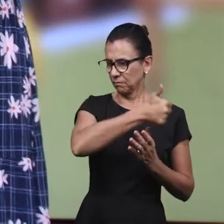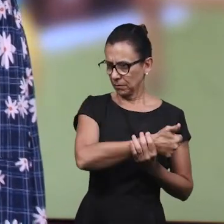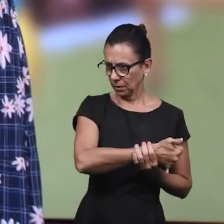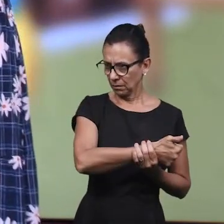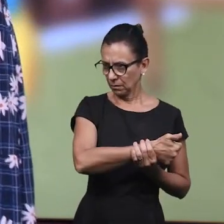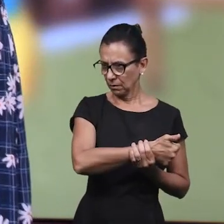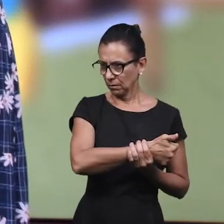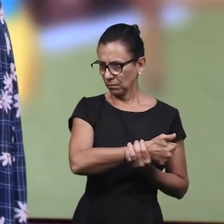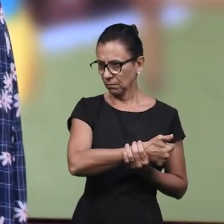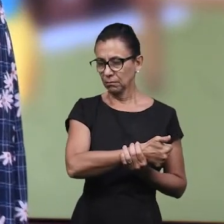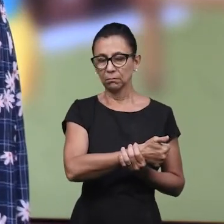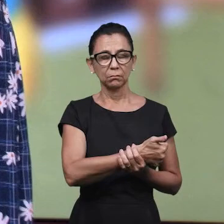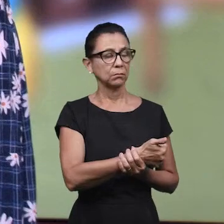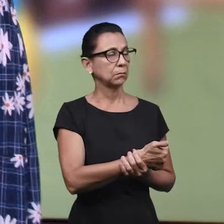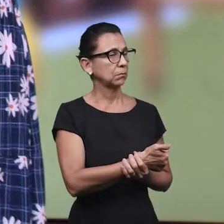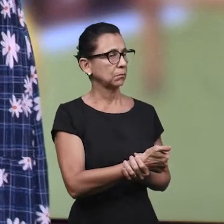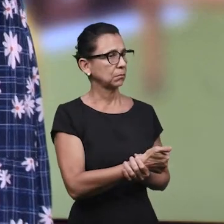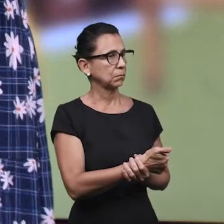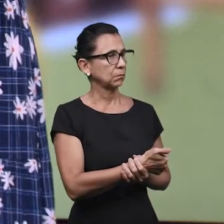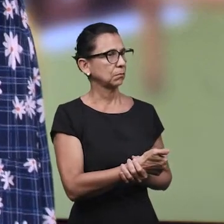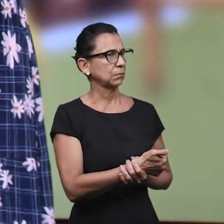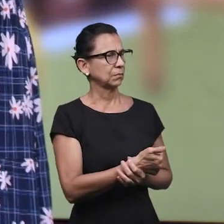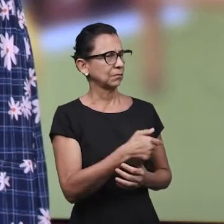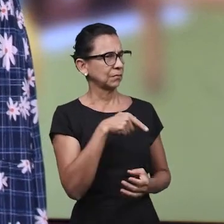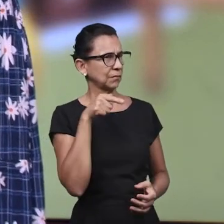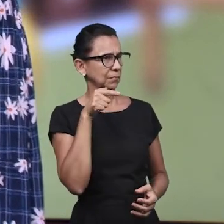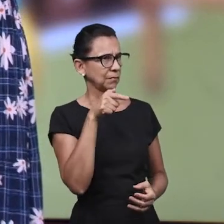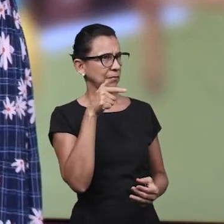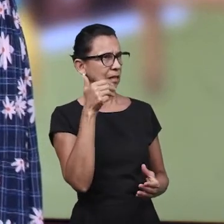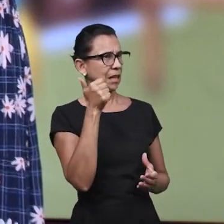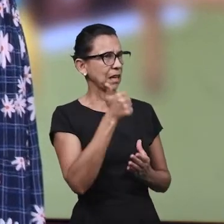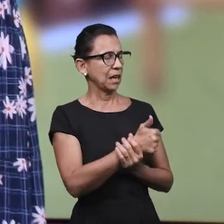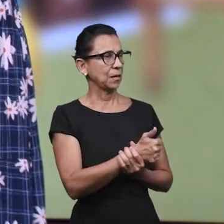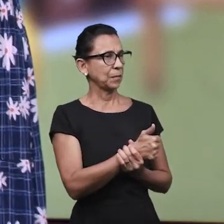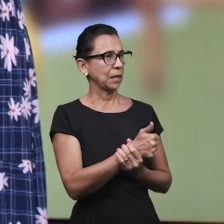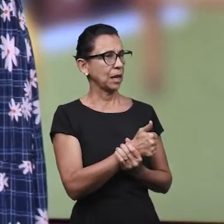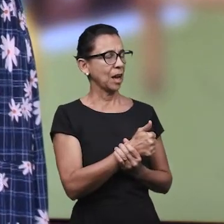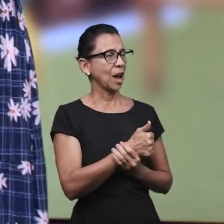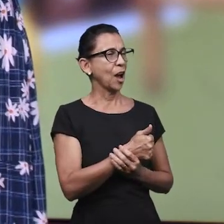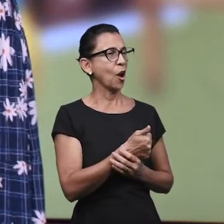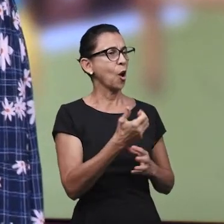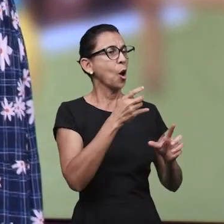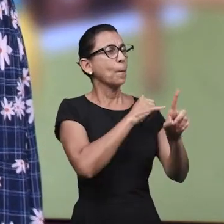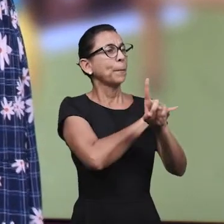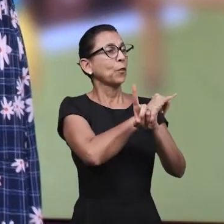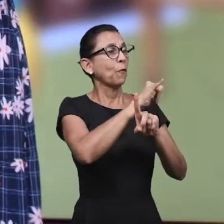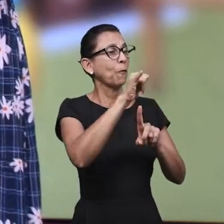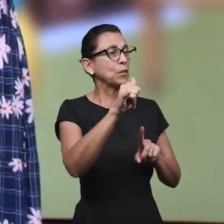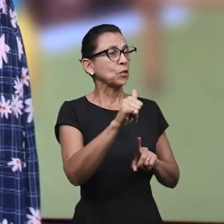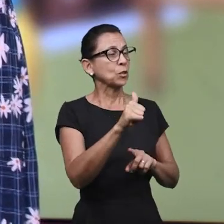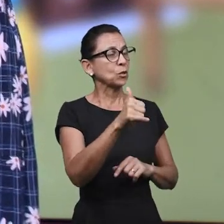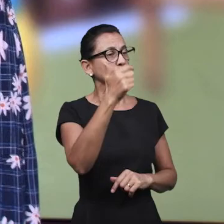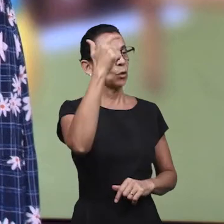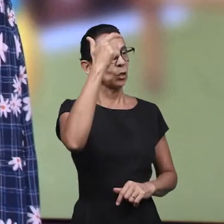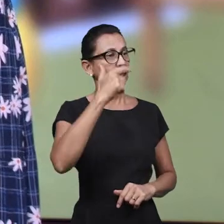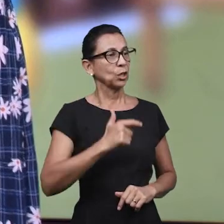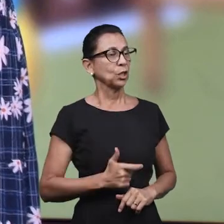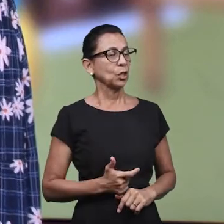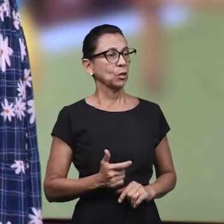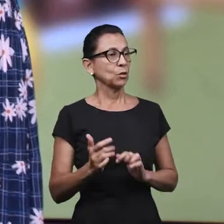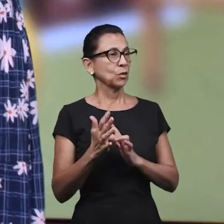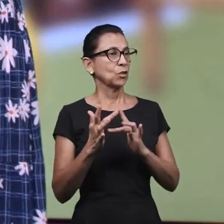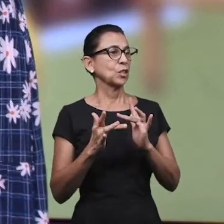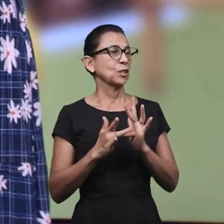grand qu'Abraham? Et le Seigneur Jésus, il a dit: Abraham a vu mon jour, il s'est